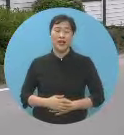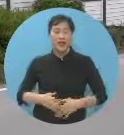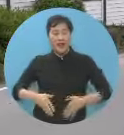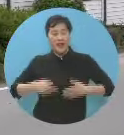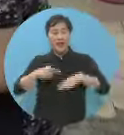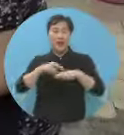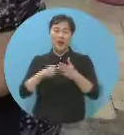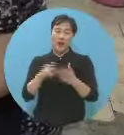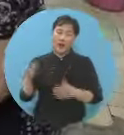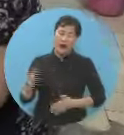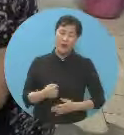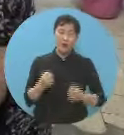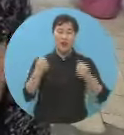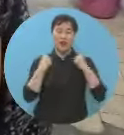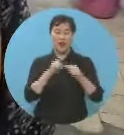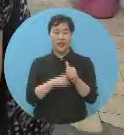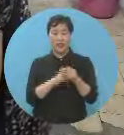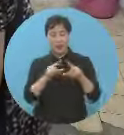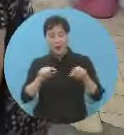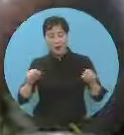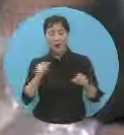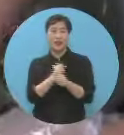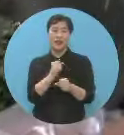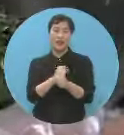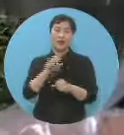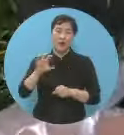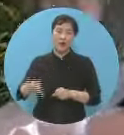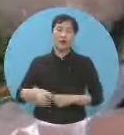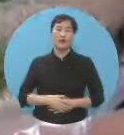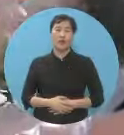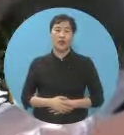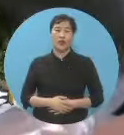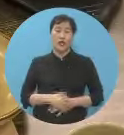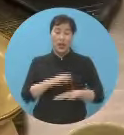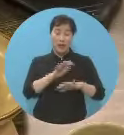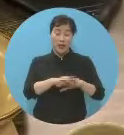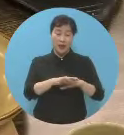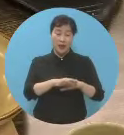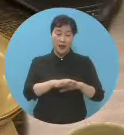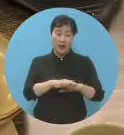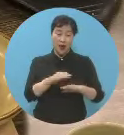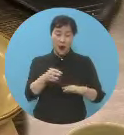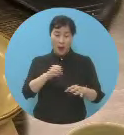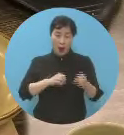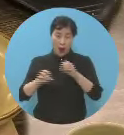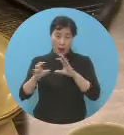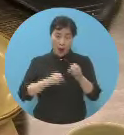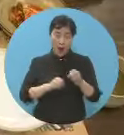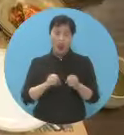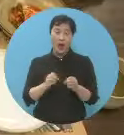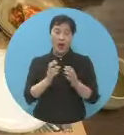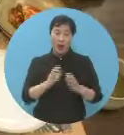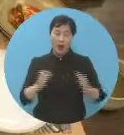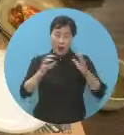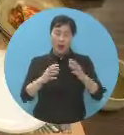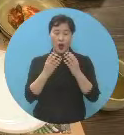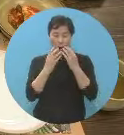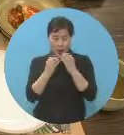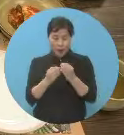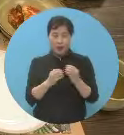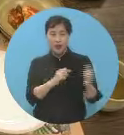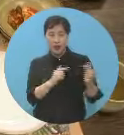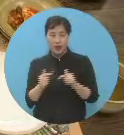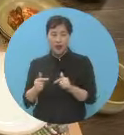차리는 농가 맛집입니다. 밭에서 갔다 온 곰부 배추와 쌈채소, 직접 기른 우렁이, 집에서